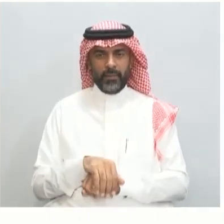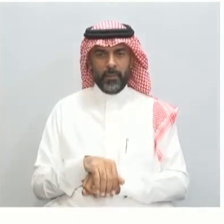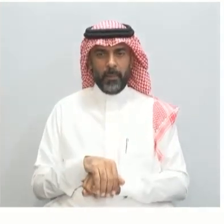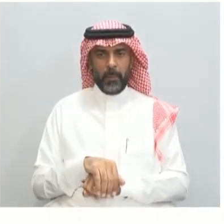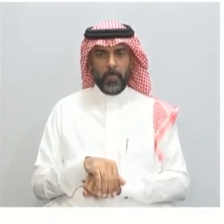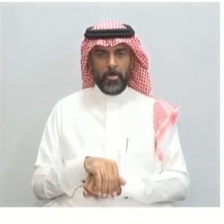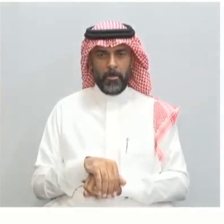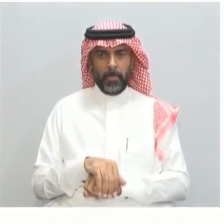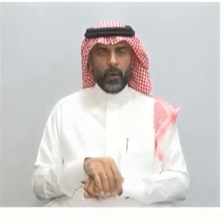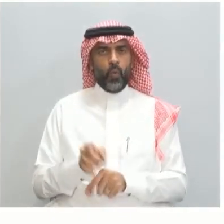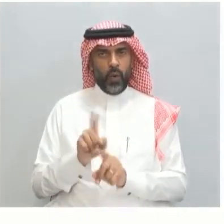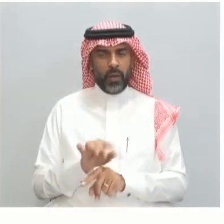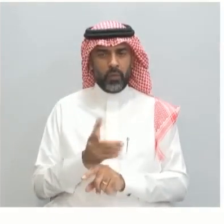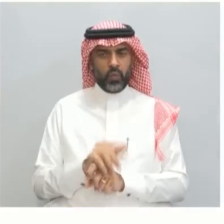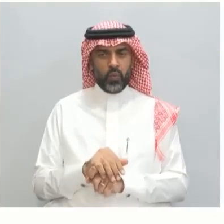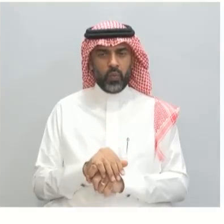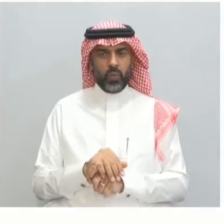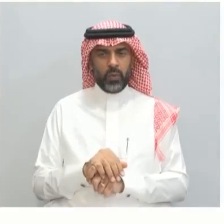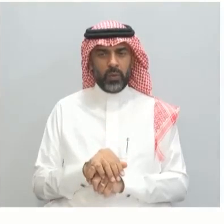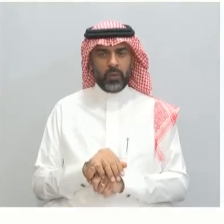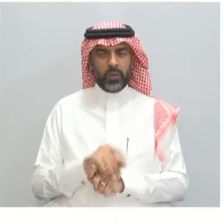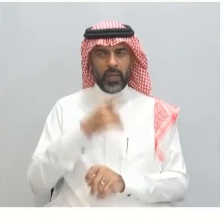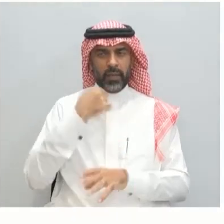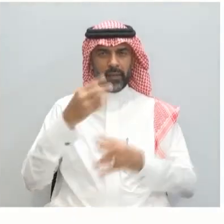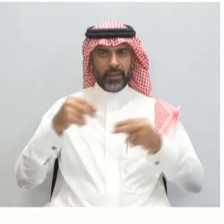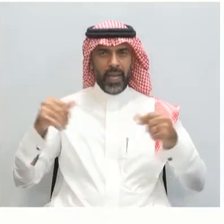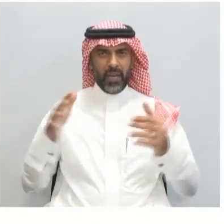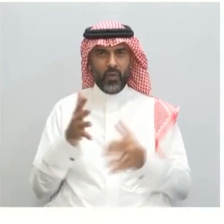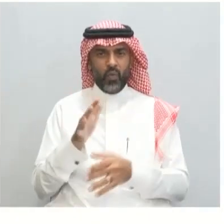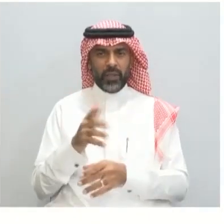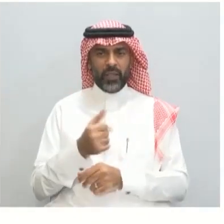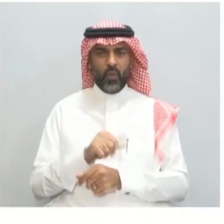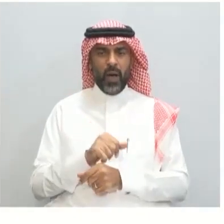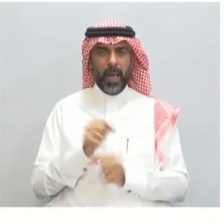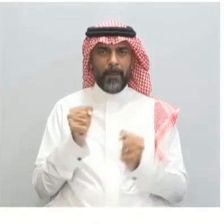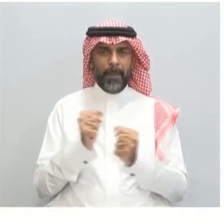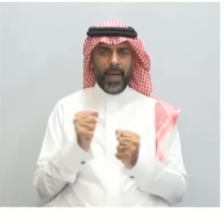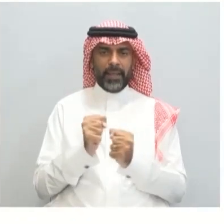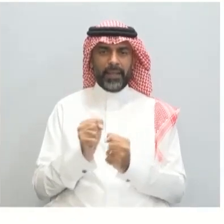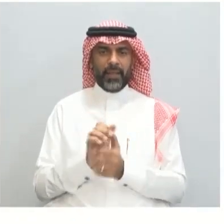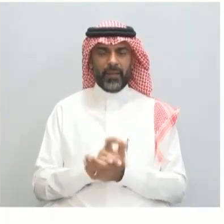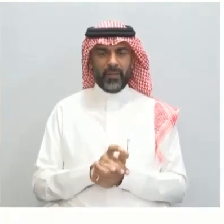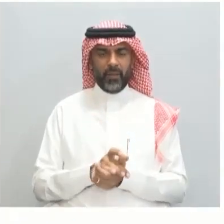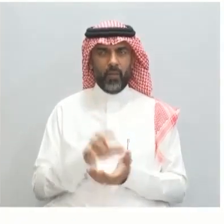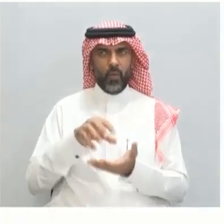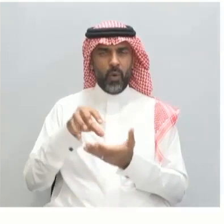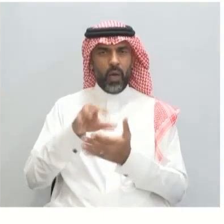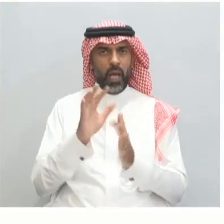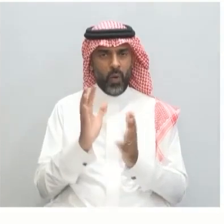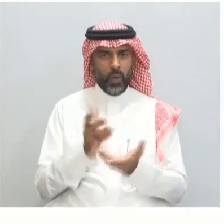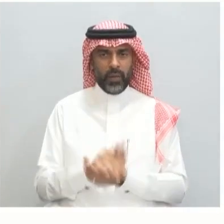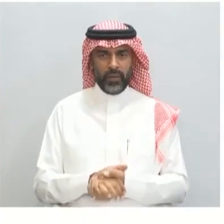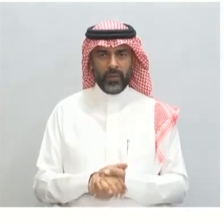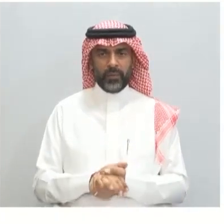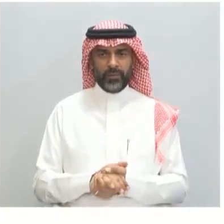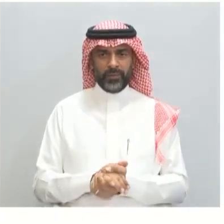المناخيه وايضا الصحاري المعتدله والصحاري البارده وموقعها ابنائي